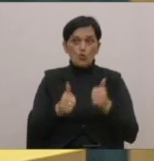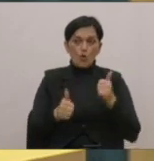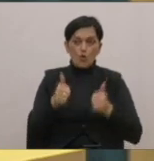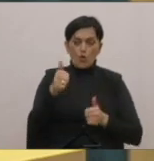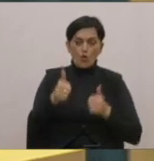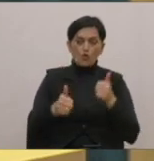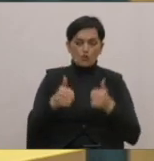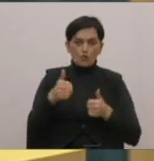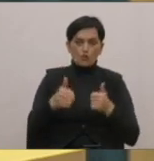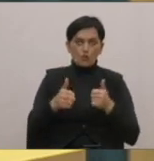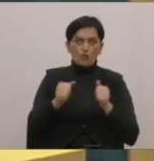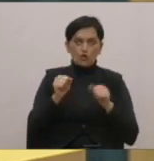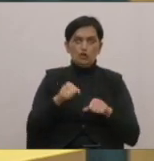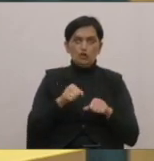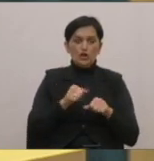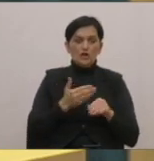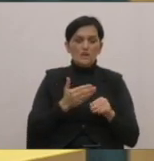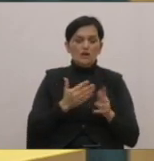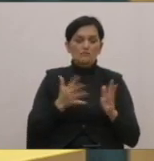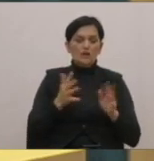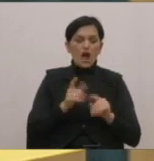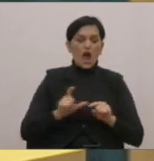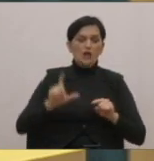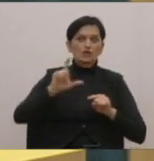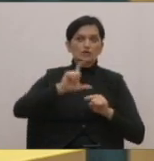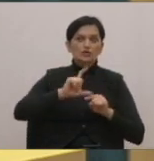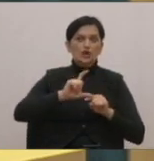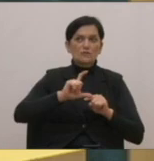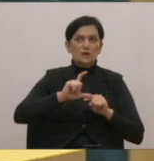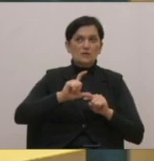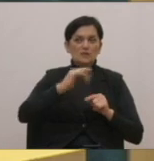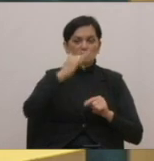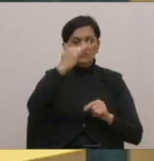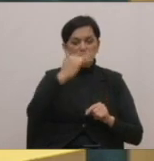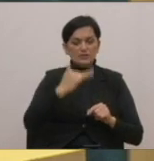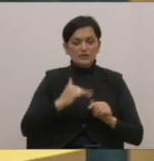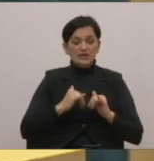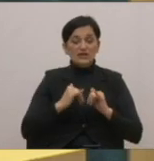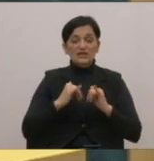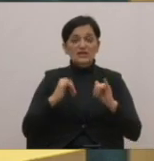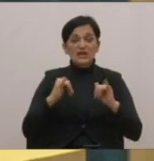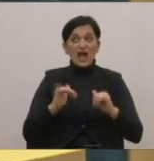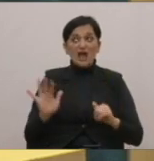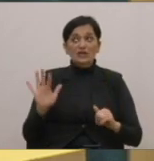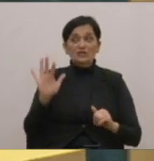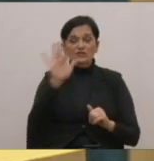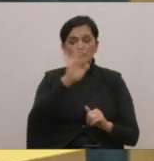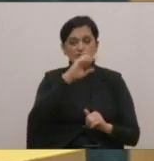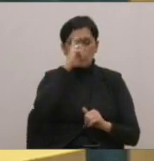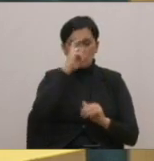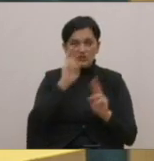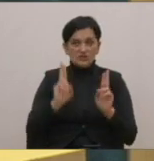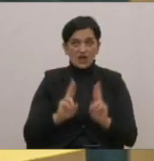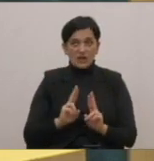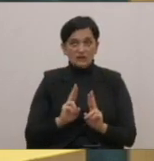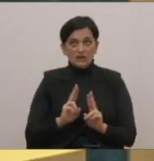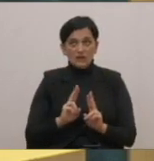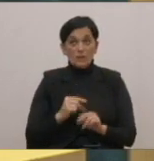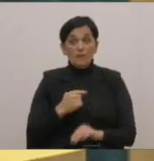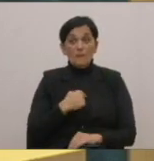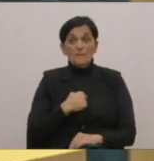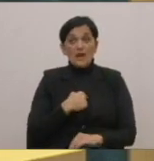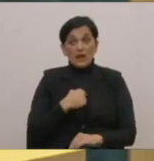გარკვეულ შემთხვევაში აჭარბებდეს კიდეც მთელი რიგი განვითარებული სახელმწიფოების სტანდარტს. მე